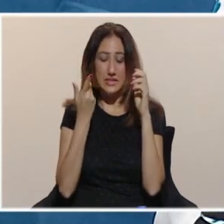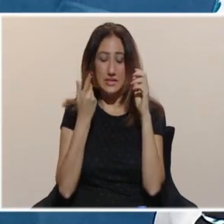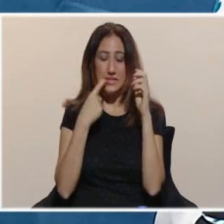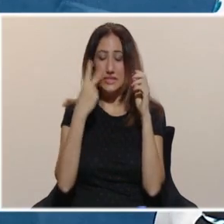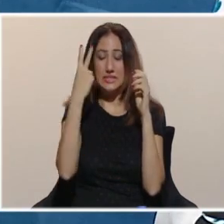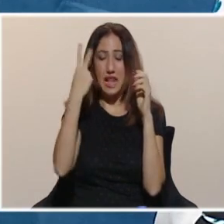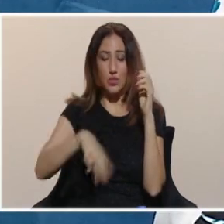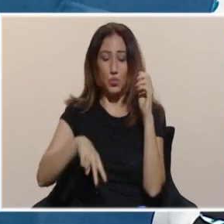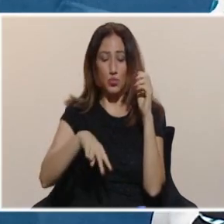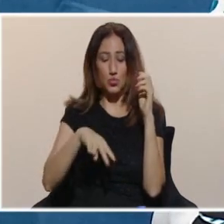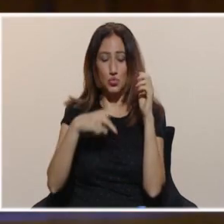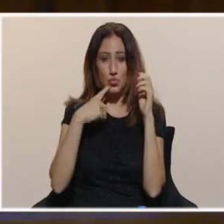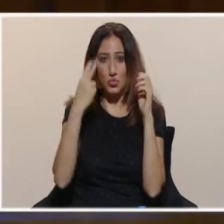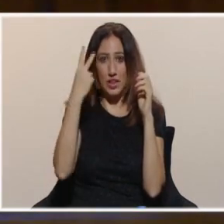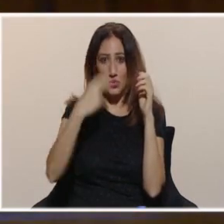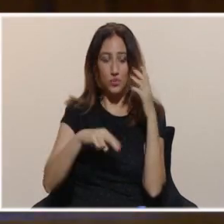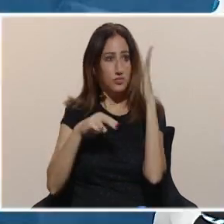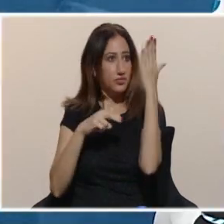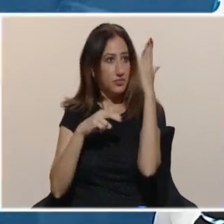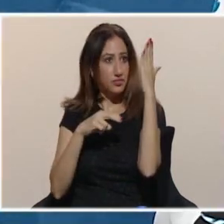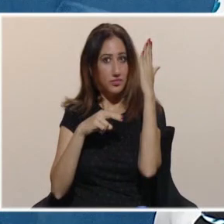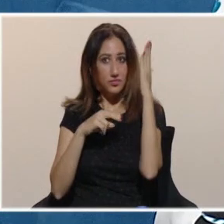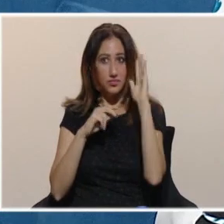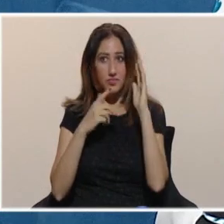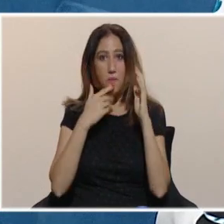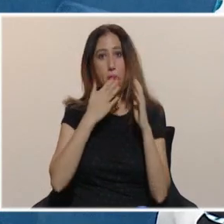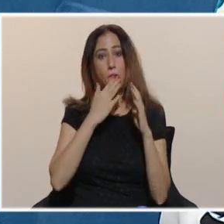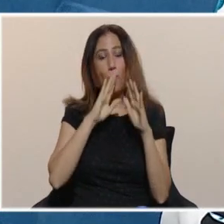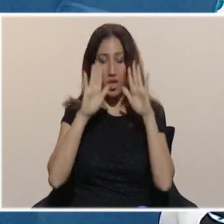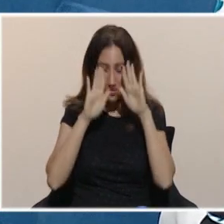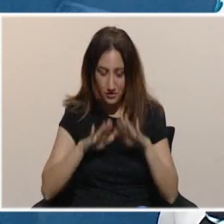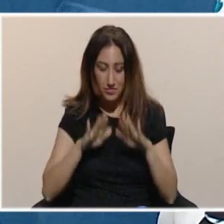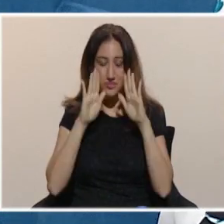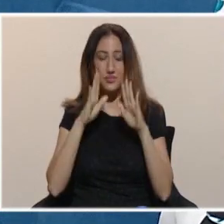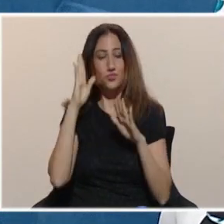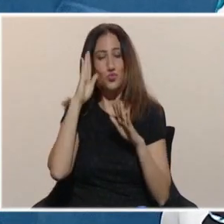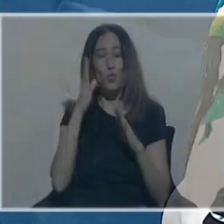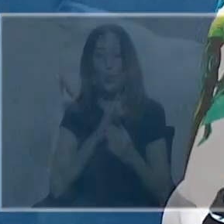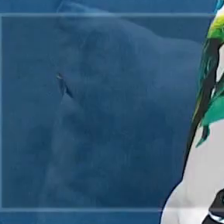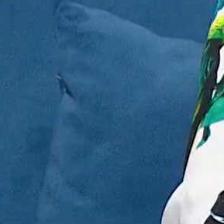سنتين ونص. حسيتي بايه؟ سجدت ربنا وحمدت،